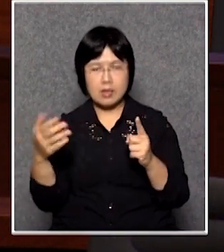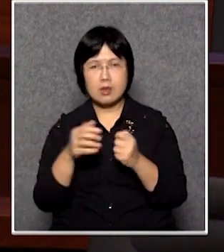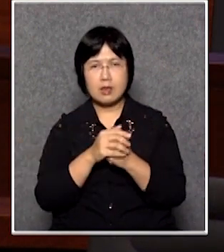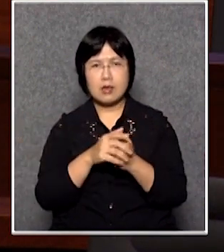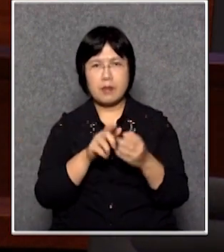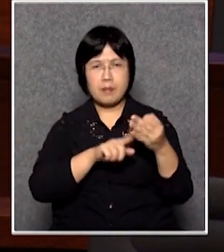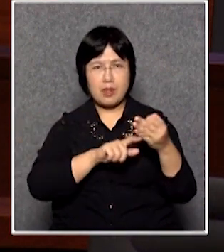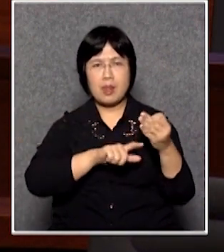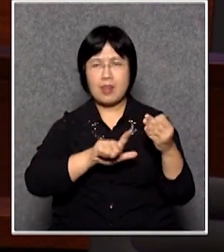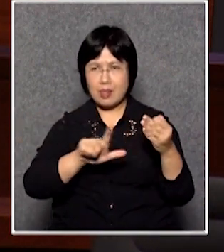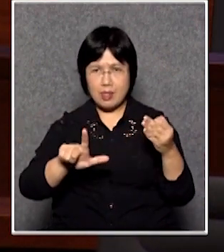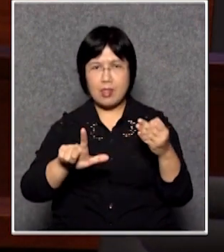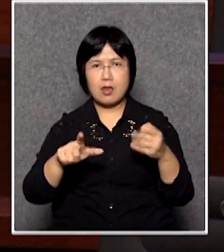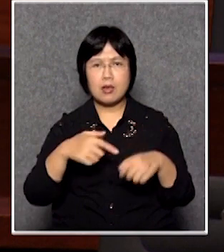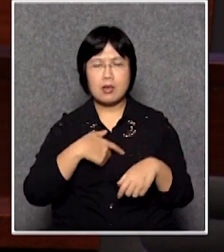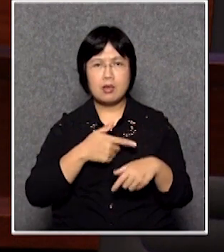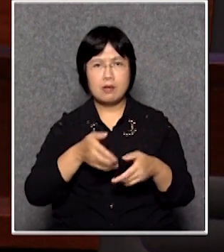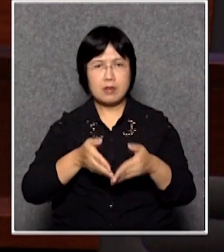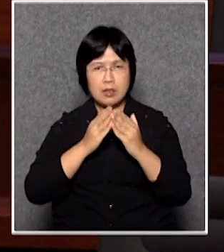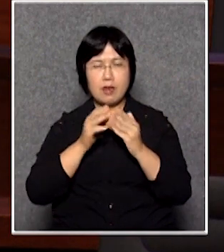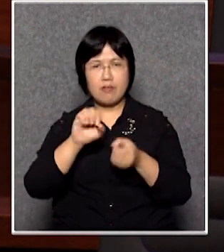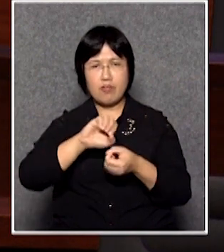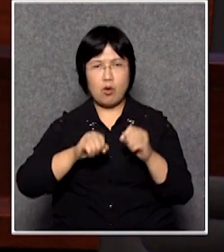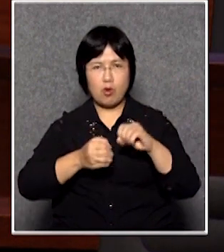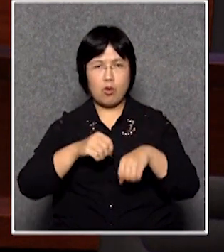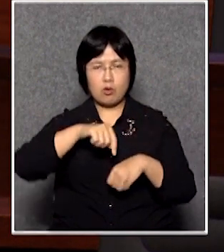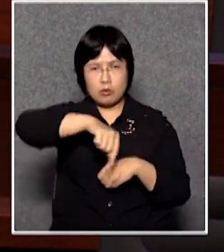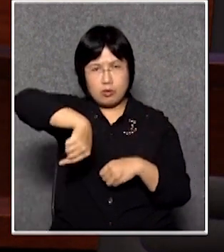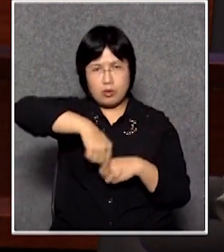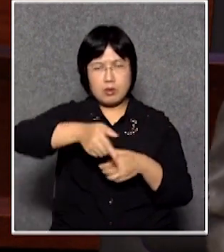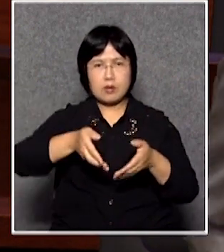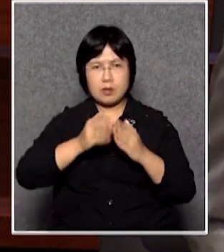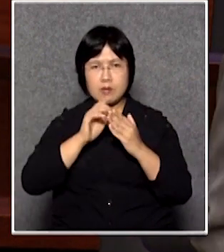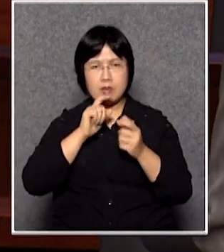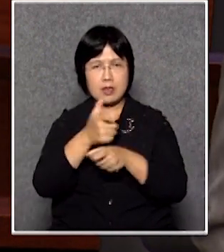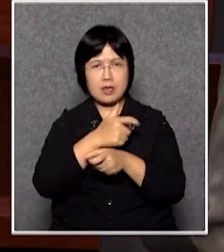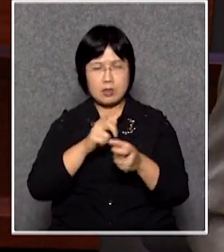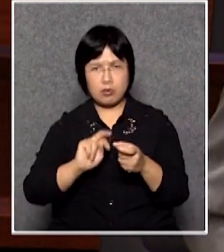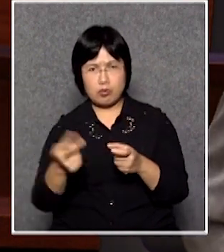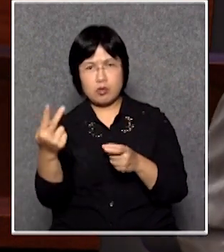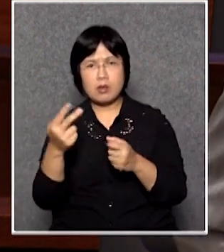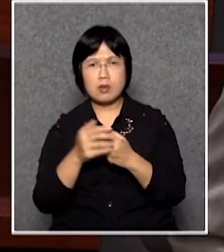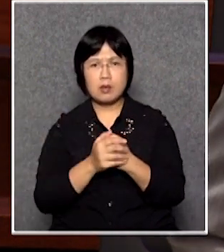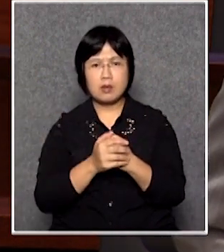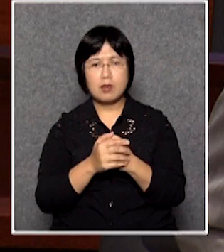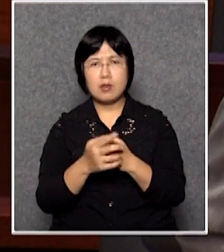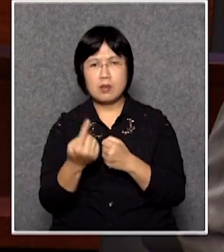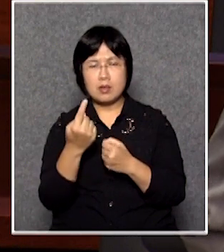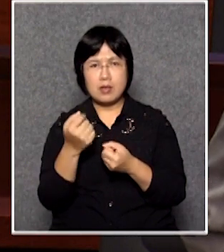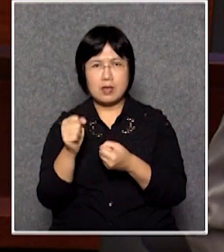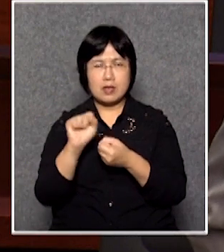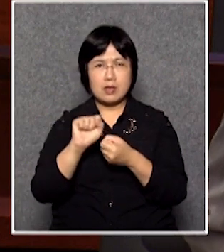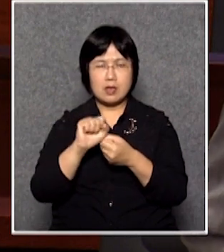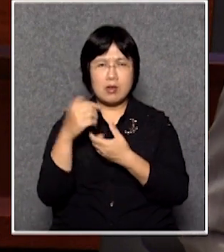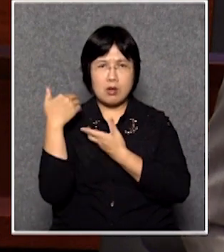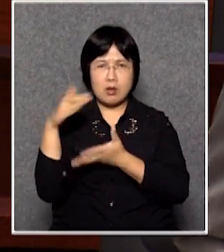國鼎已經在新竹設立科學園區搞經濟轉型，不是靠一個加工出口對